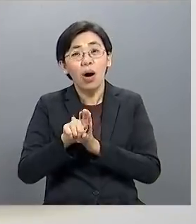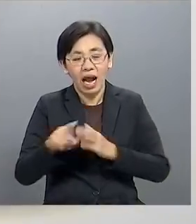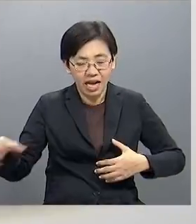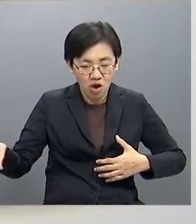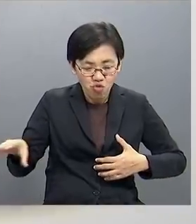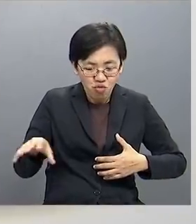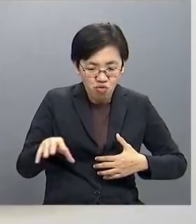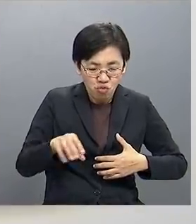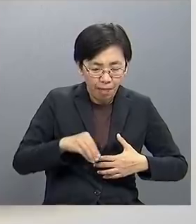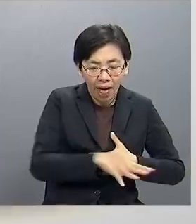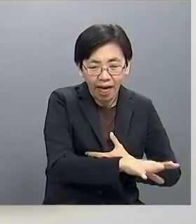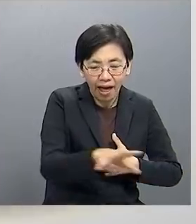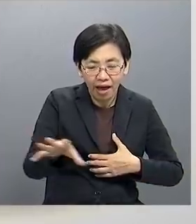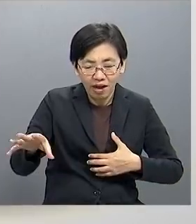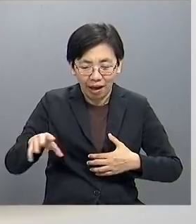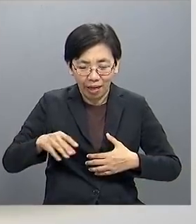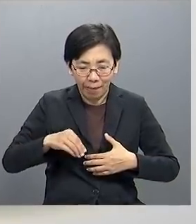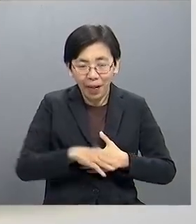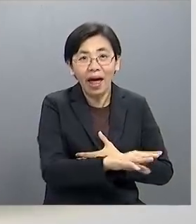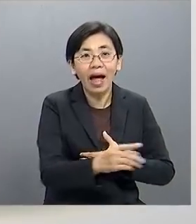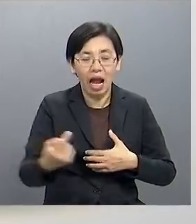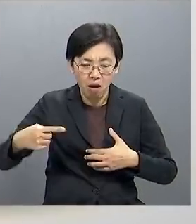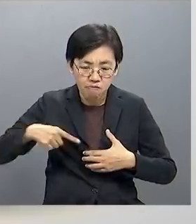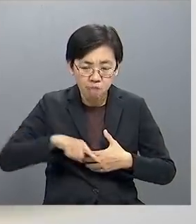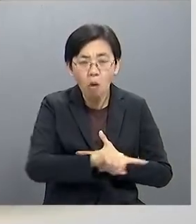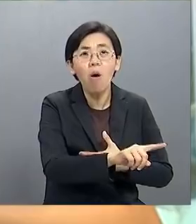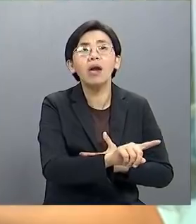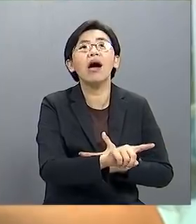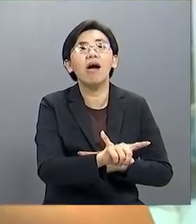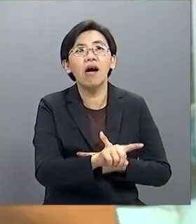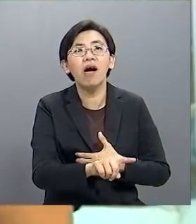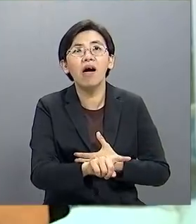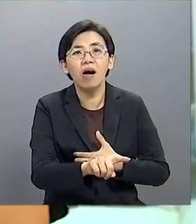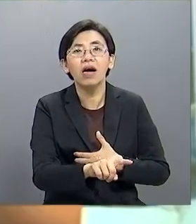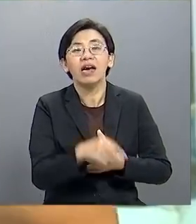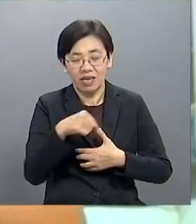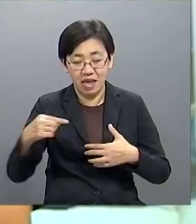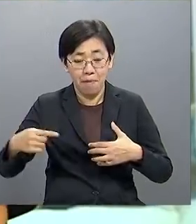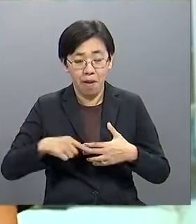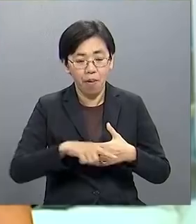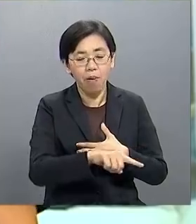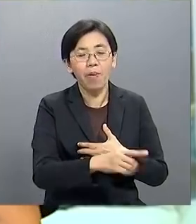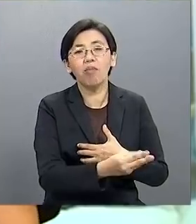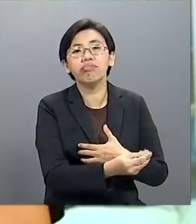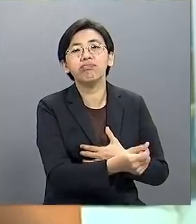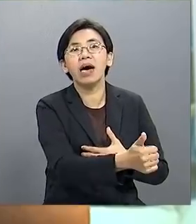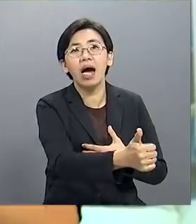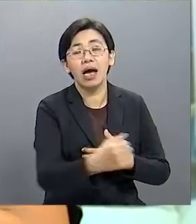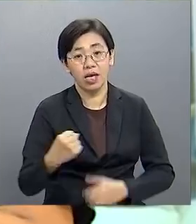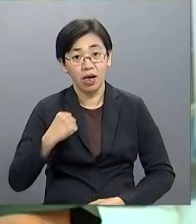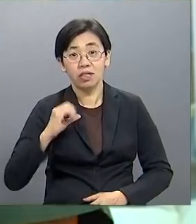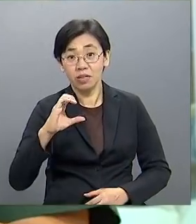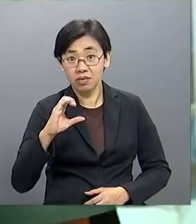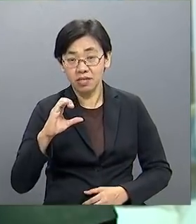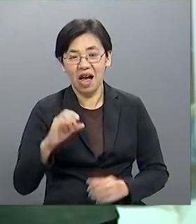าก็จะงงๆอยู่แถวนั้นแหละแล้วภูมิต้านทานก็เข้าไปจับก็ทำลายหมายถึงว่าวิตามินซีเองไม่ได้ทำลายไวรัสครับวิตามินซีกระ